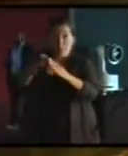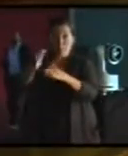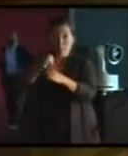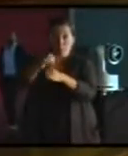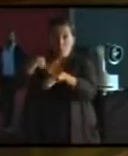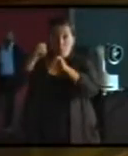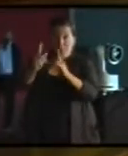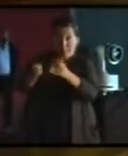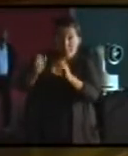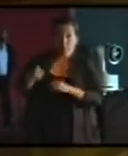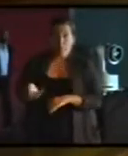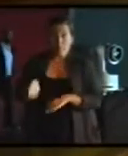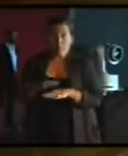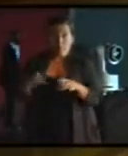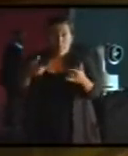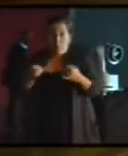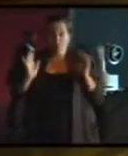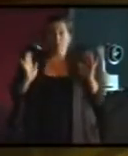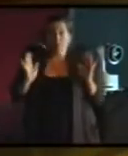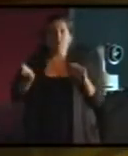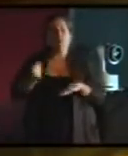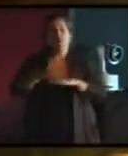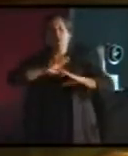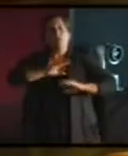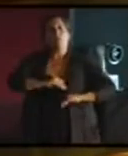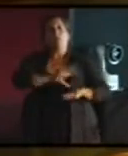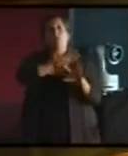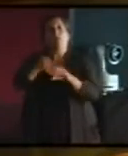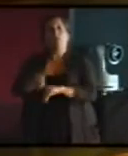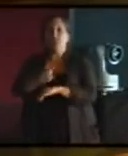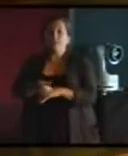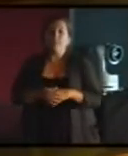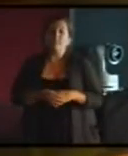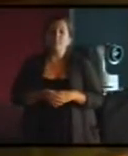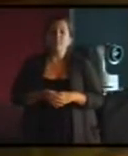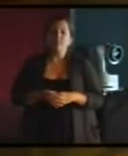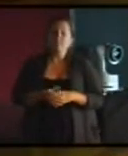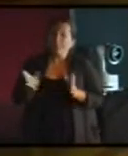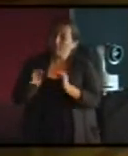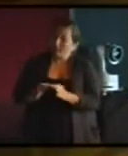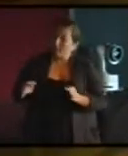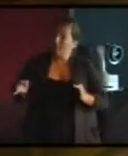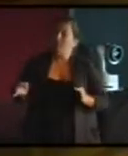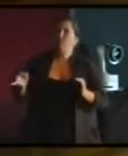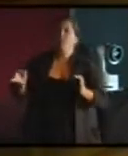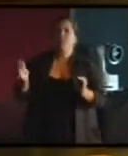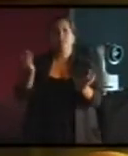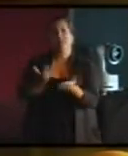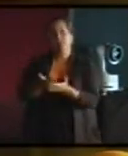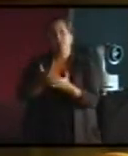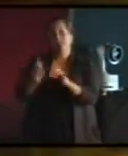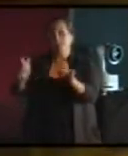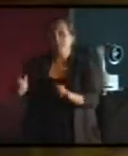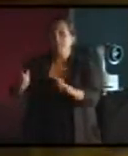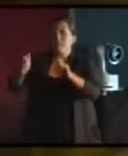Donc, c'est pas fait aujourd'hui. Donc, très bien. Alors, ça doit. Ce bâtiment va faire partie d'un renouveau de ce